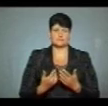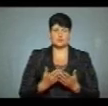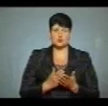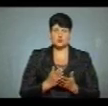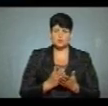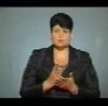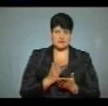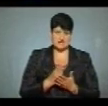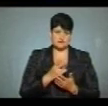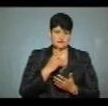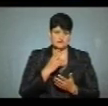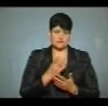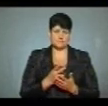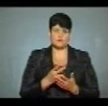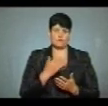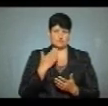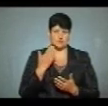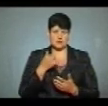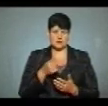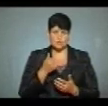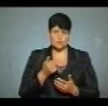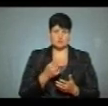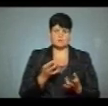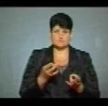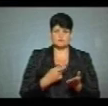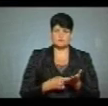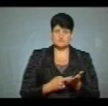є, вочевидь, останні роки. Доводиться